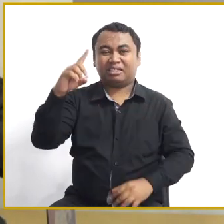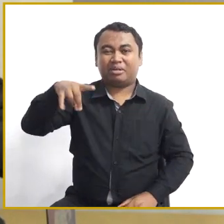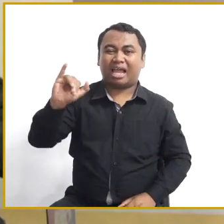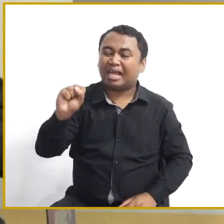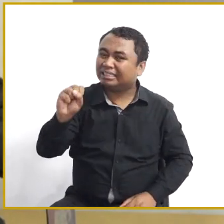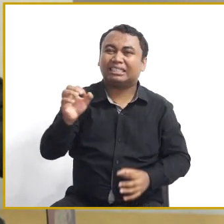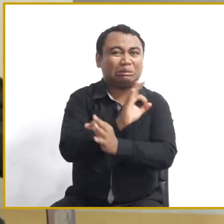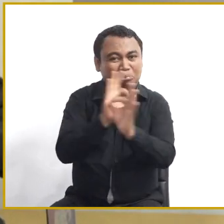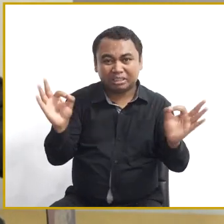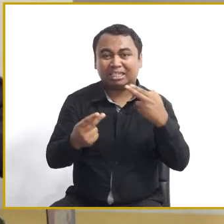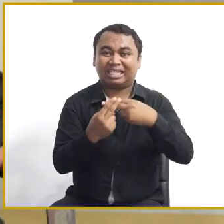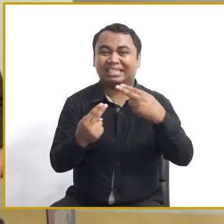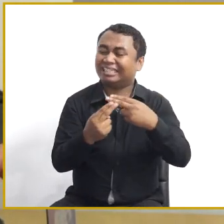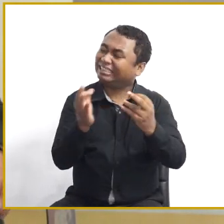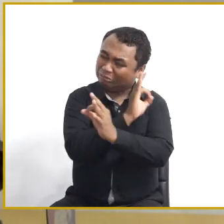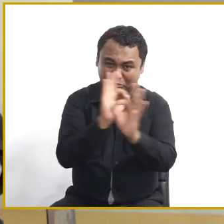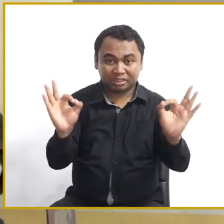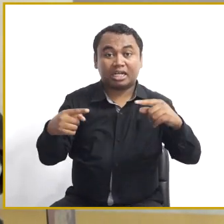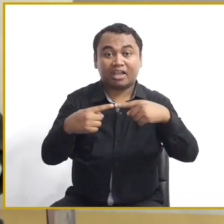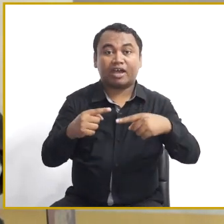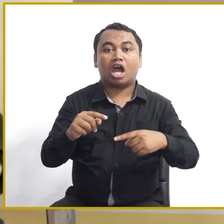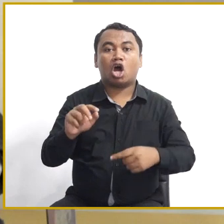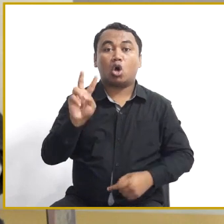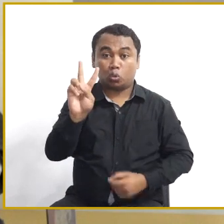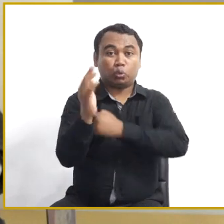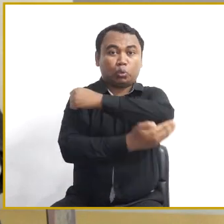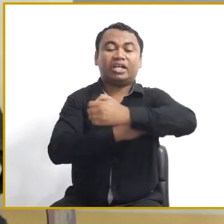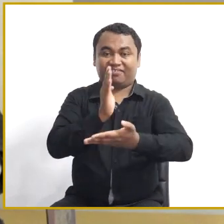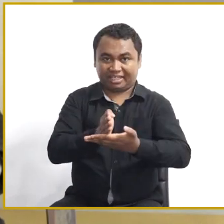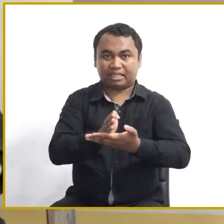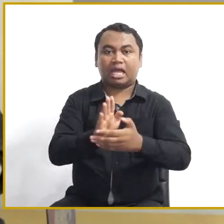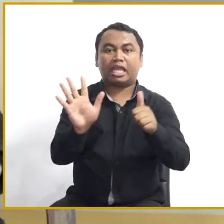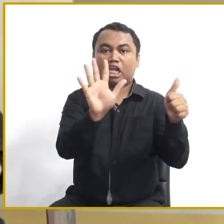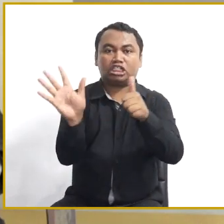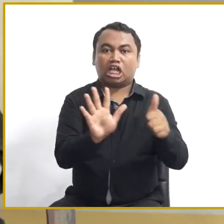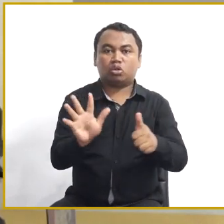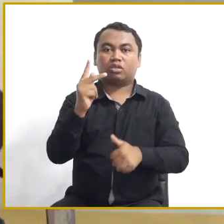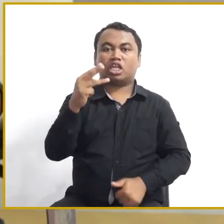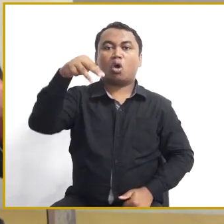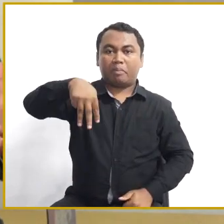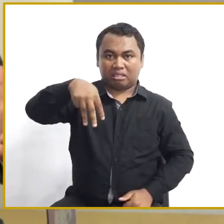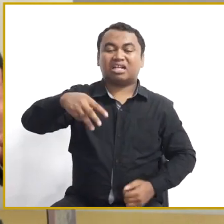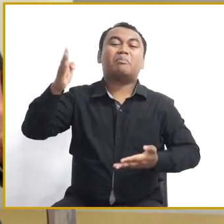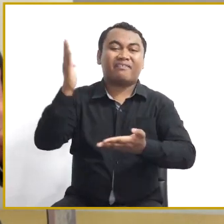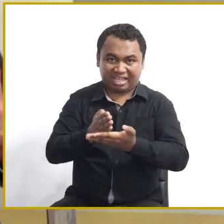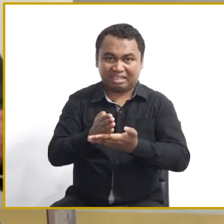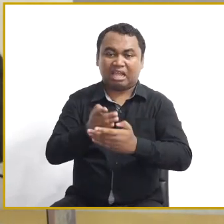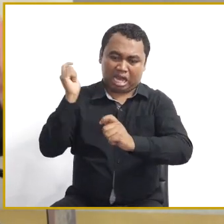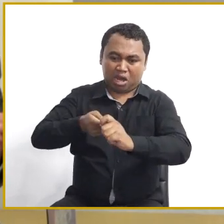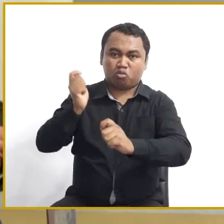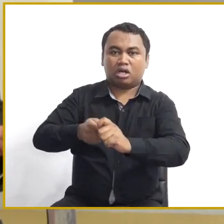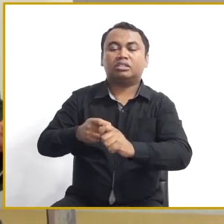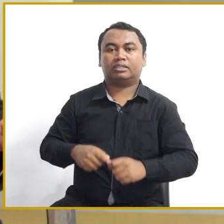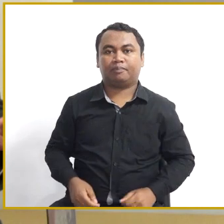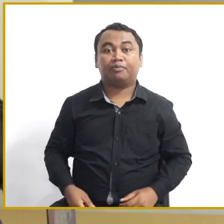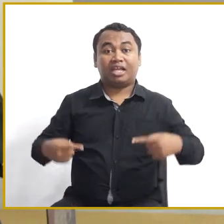nanana satelita izy. Nefa roa taona 100 km vitany. Maninona tsika amin'izao fotoana izao ananana